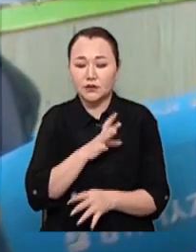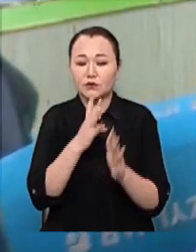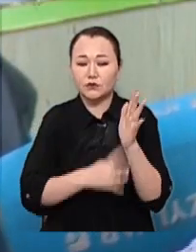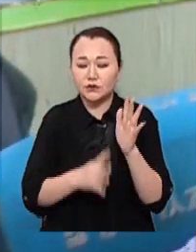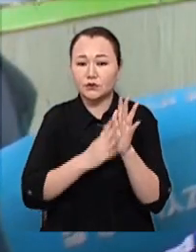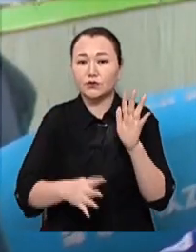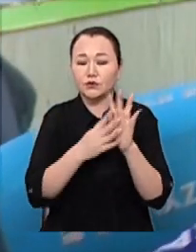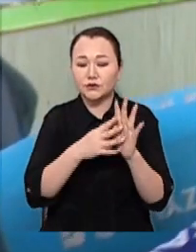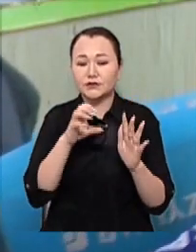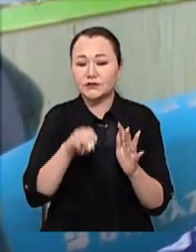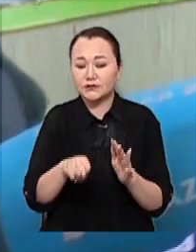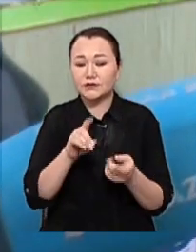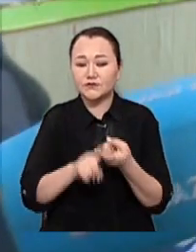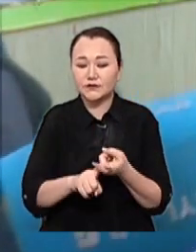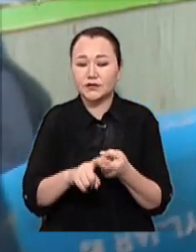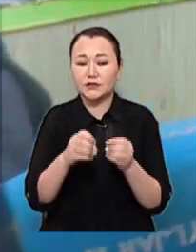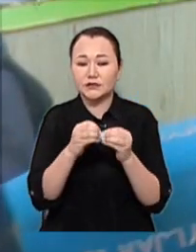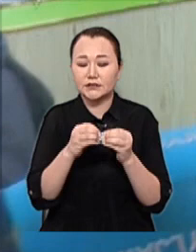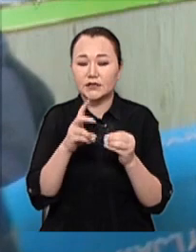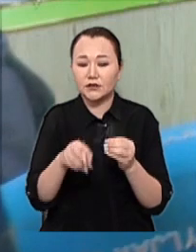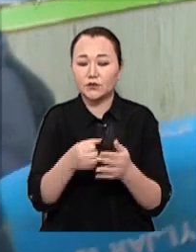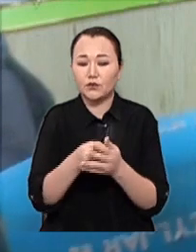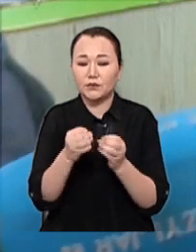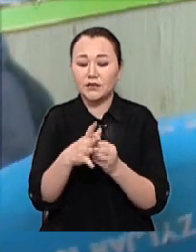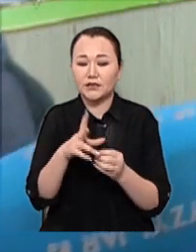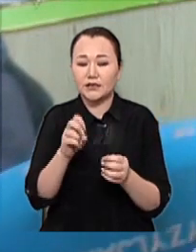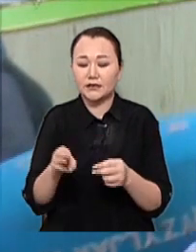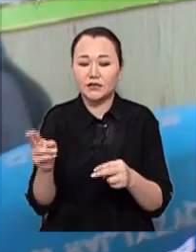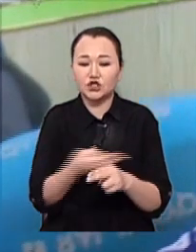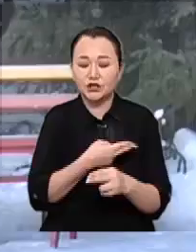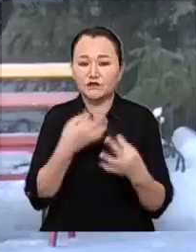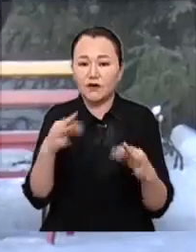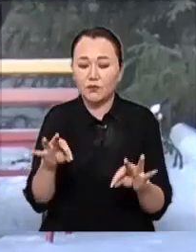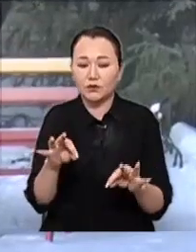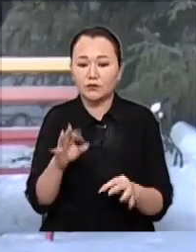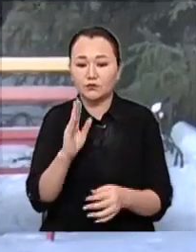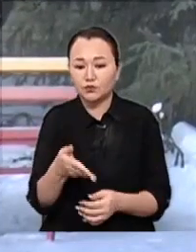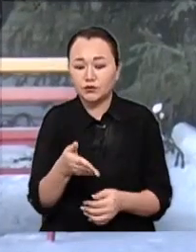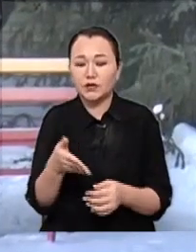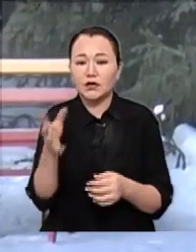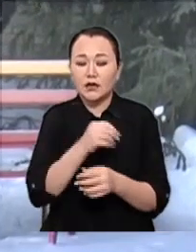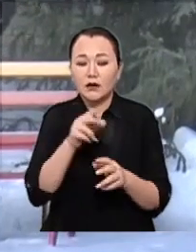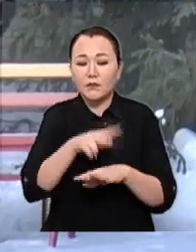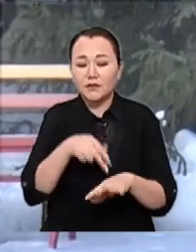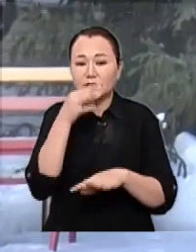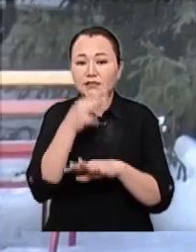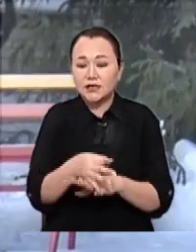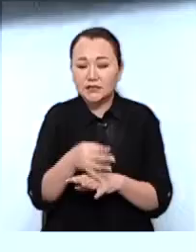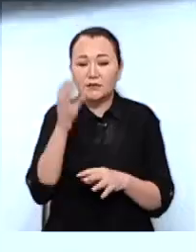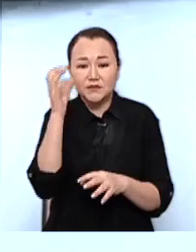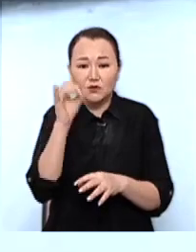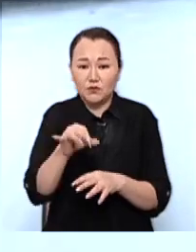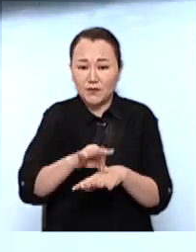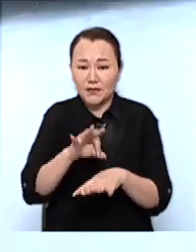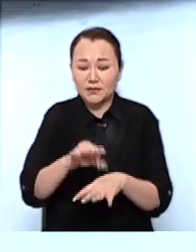99-шы бап бойынша 10 жылдан 15 жылға бас бостандығын. Құзырлы орган өкілдерінің айтуынша, психикалық ауытқуы